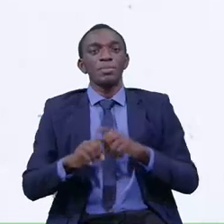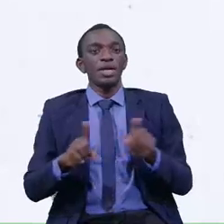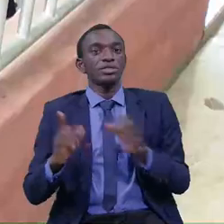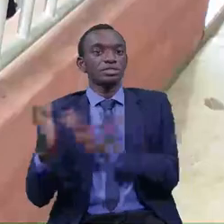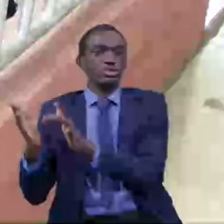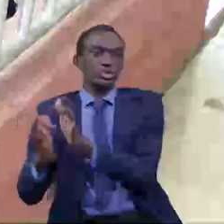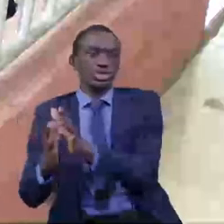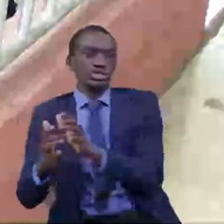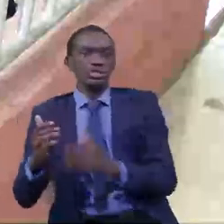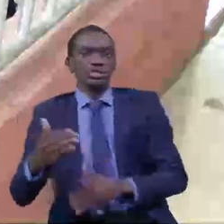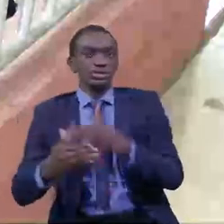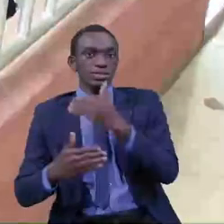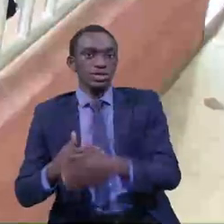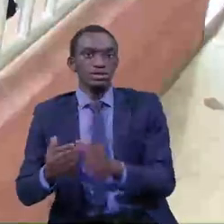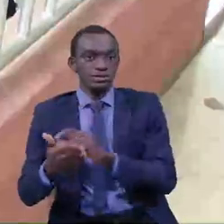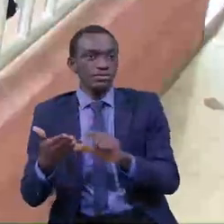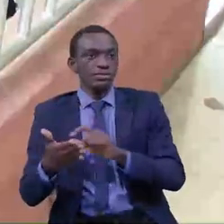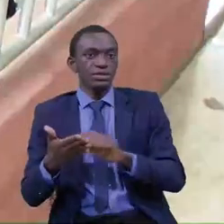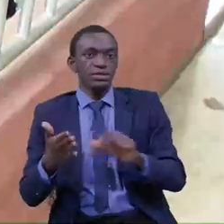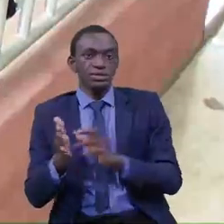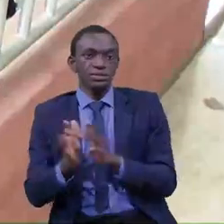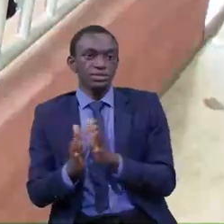Verset suivant, 42. Verset